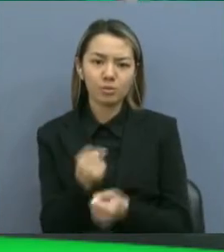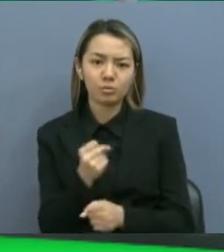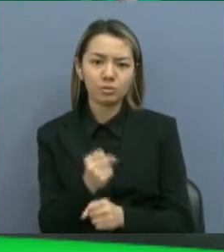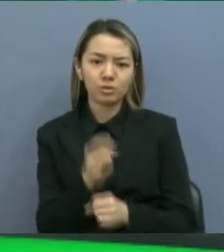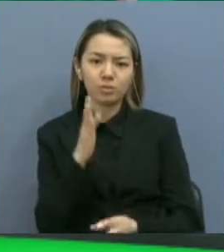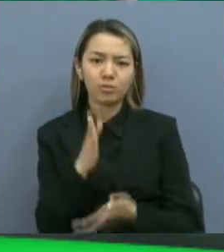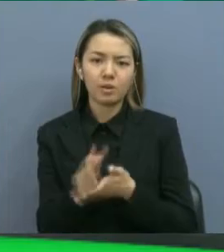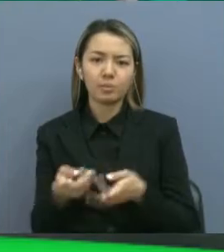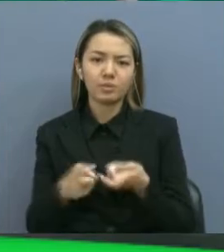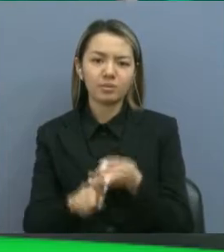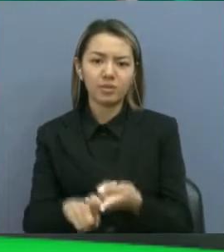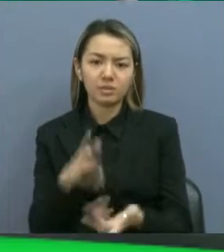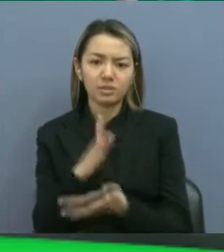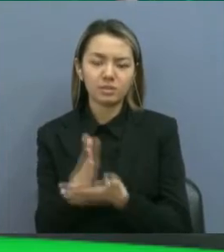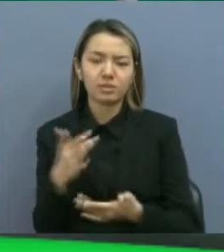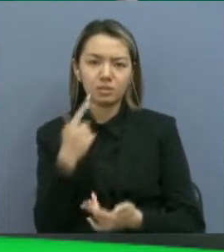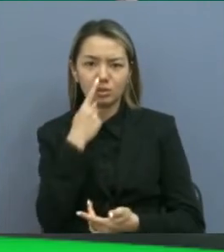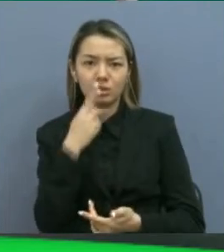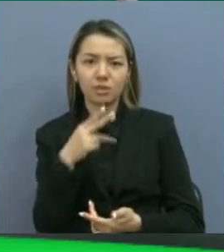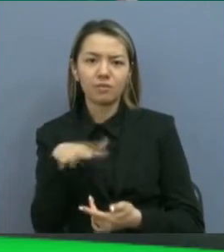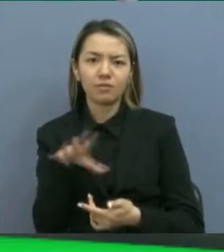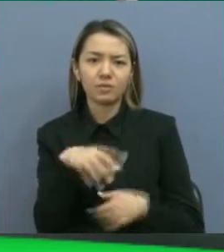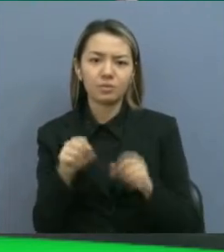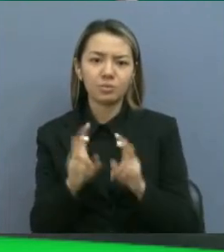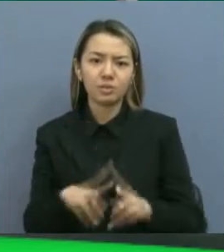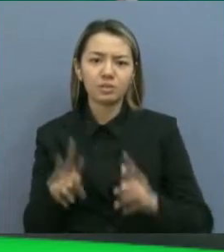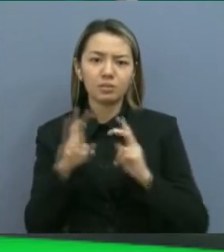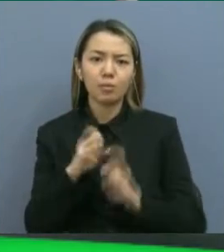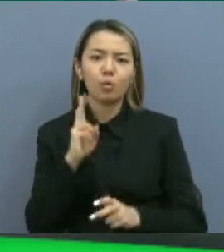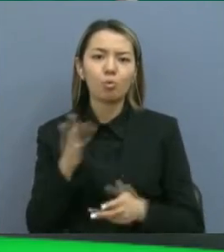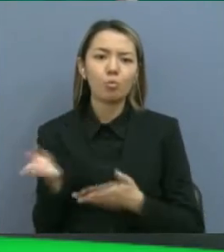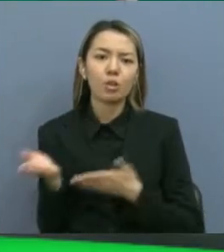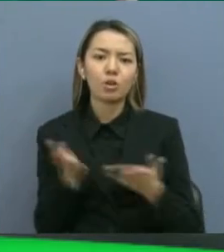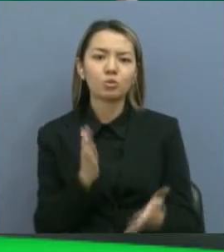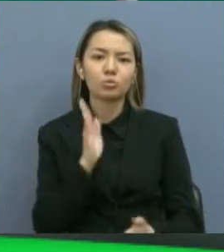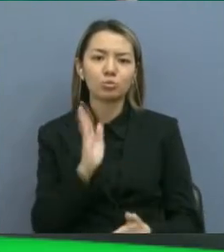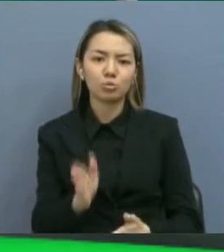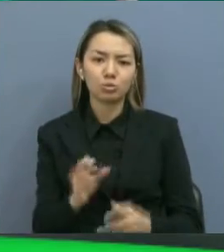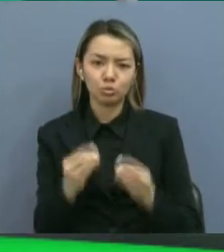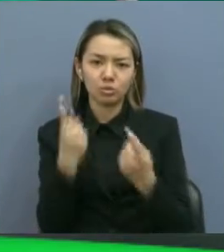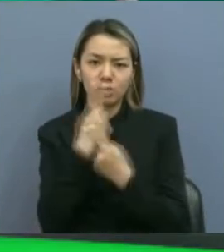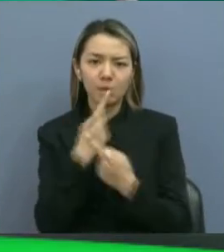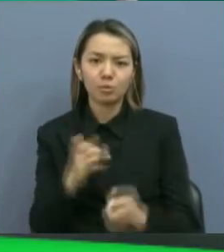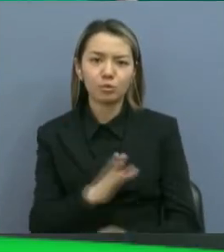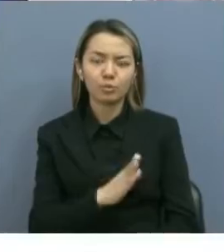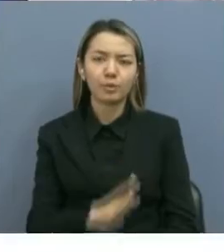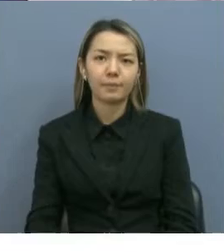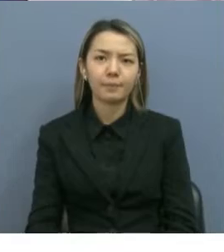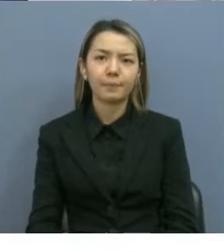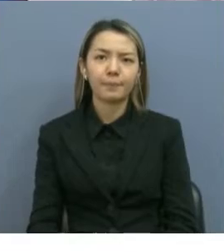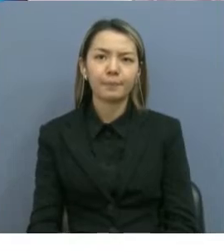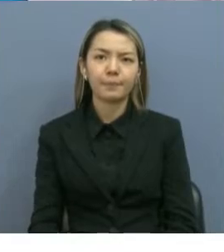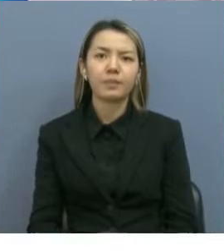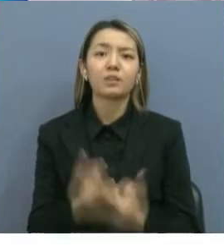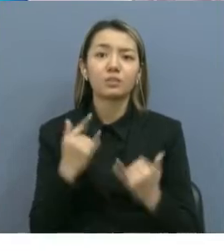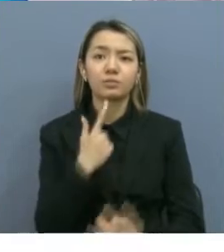көрсетуіне тікелей байланысты. Нысаналы ғыл арнайы жиынға кімдер шақырылатылы туралы баяндап берді.